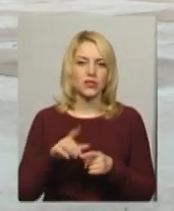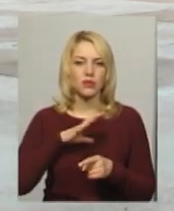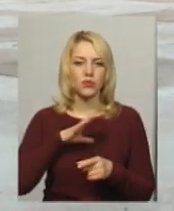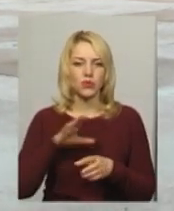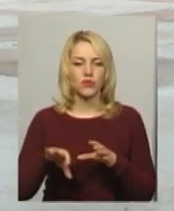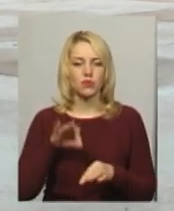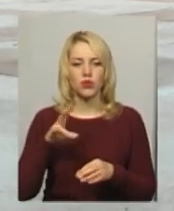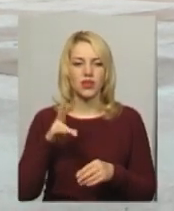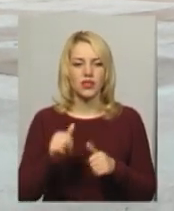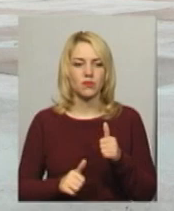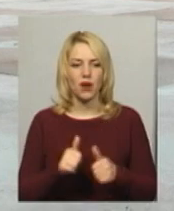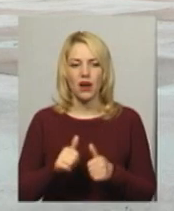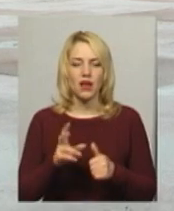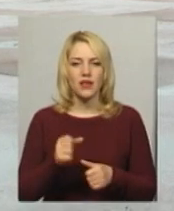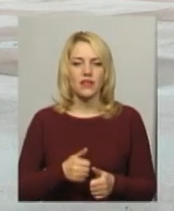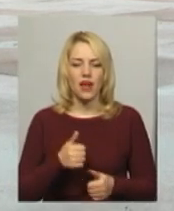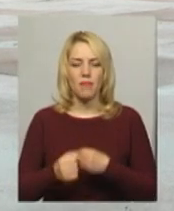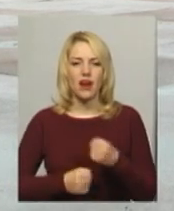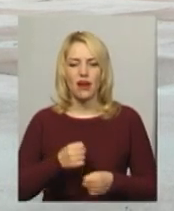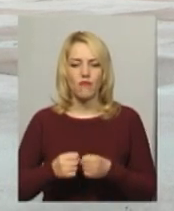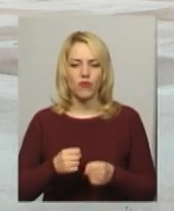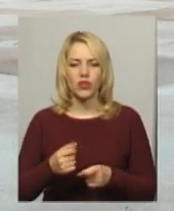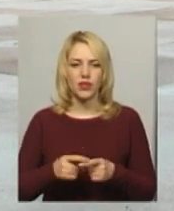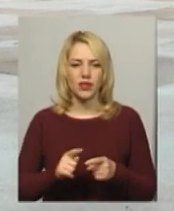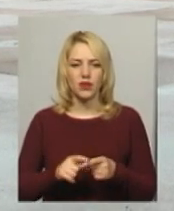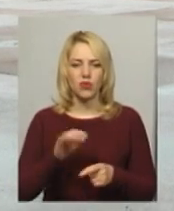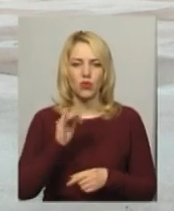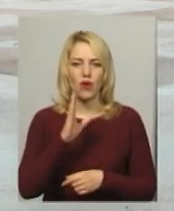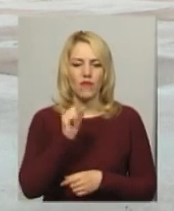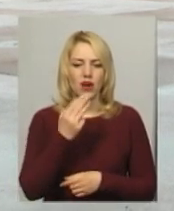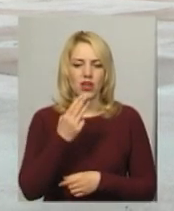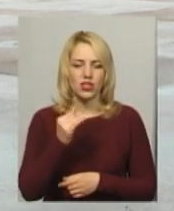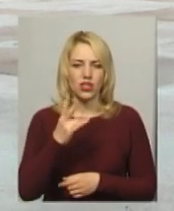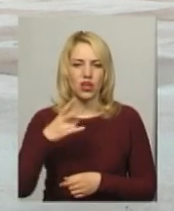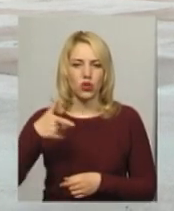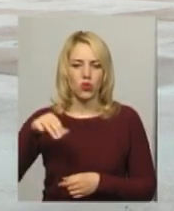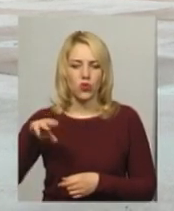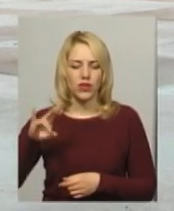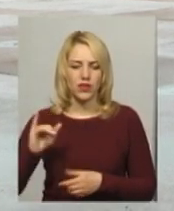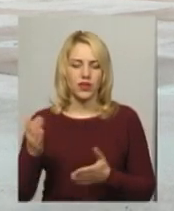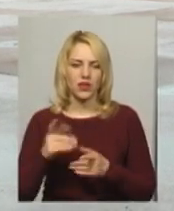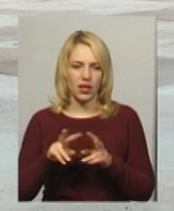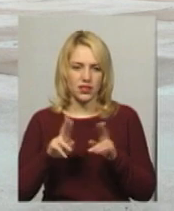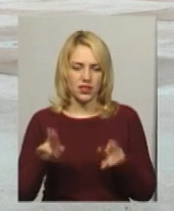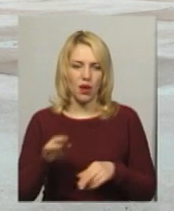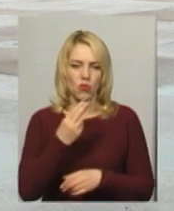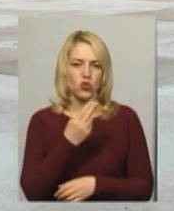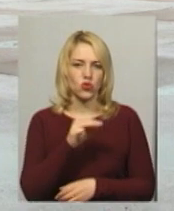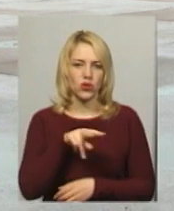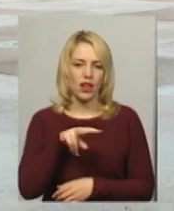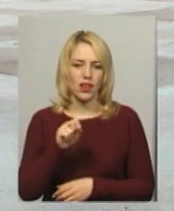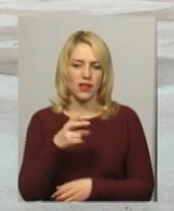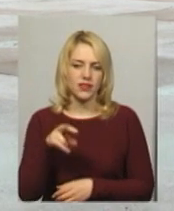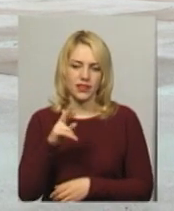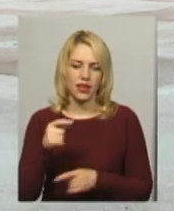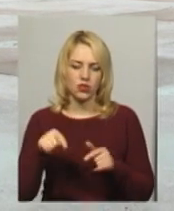на змагання, на марафон морської піхоти, який відбувався в Вашингтоні. Так само на забіги, які відбуваються в Шотландії. Але цього року